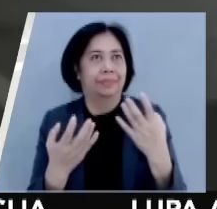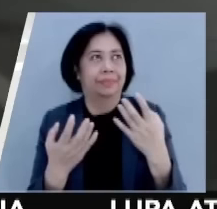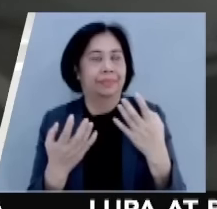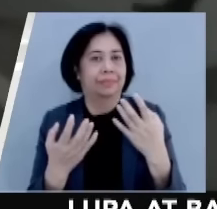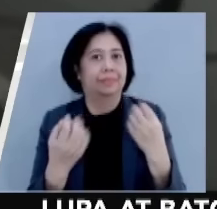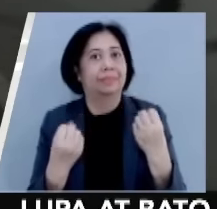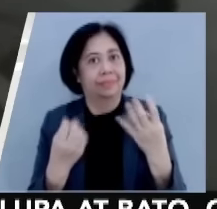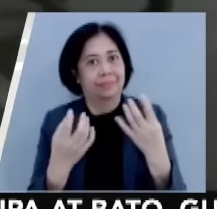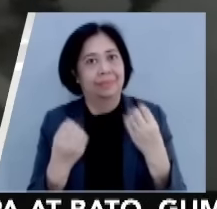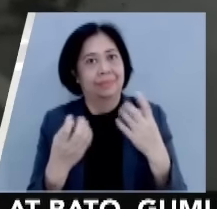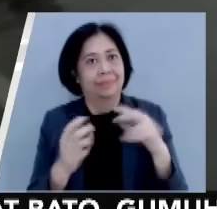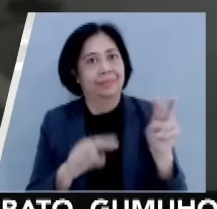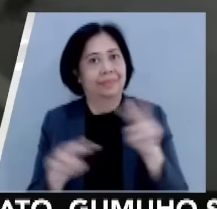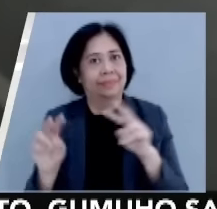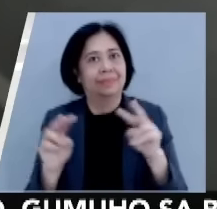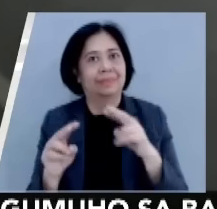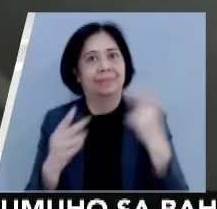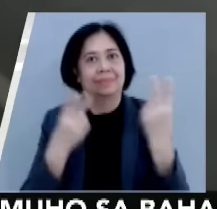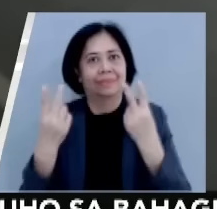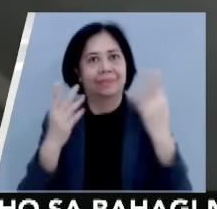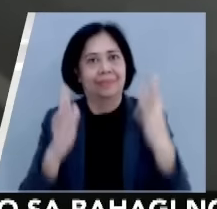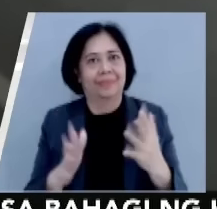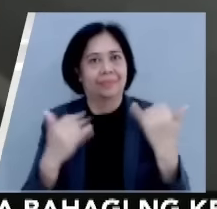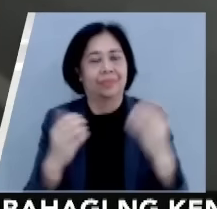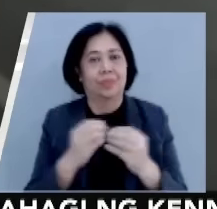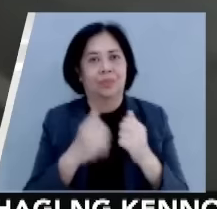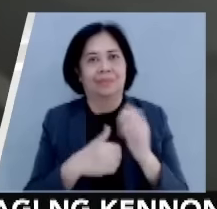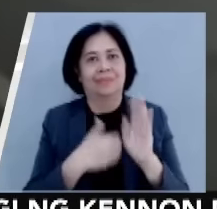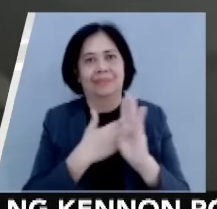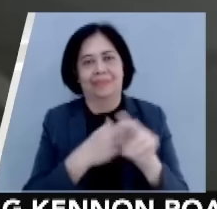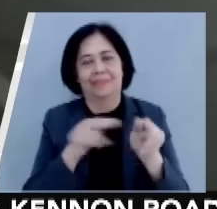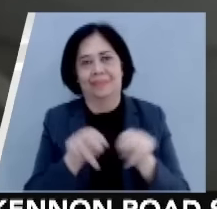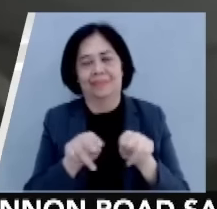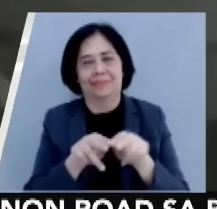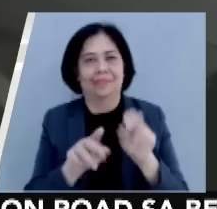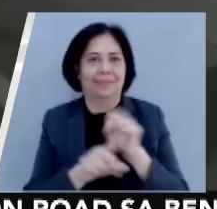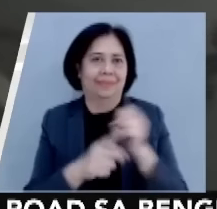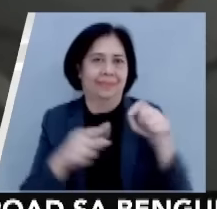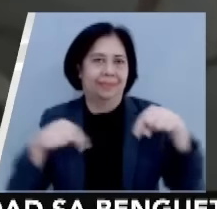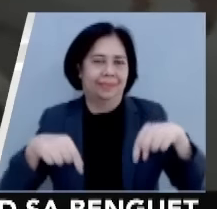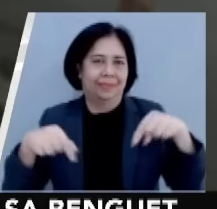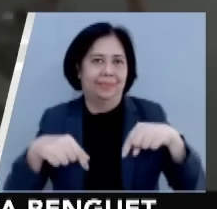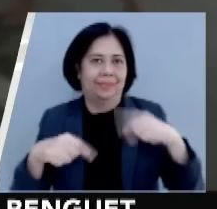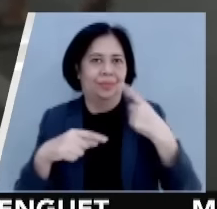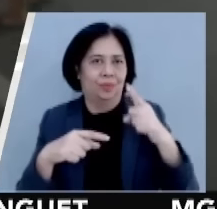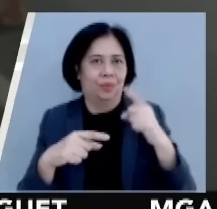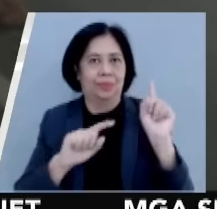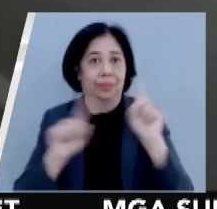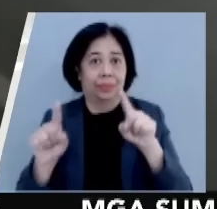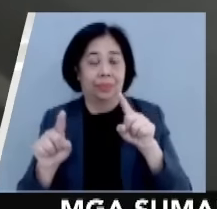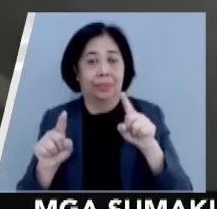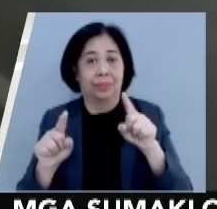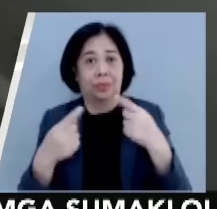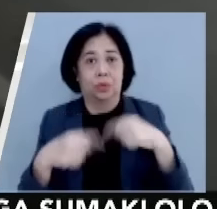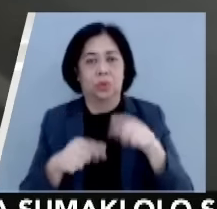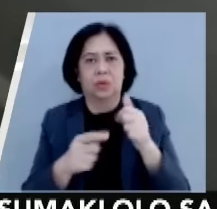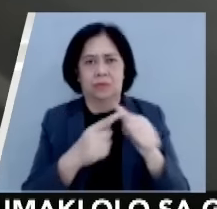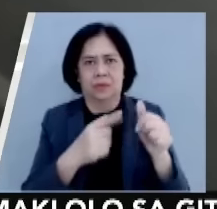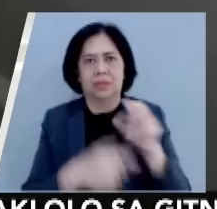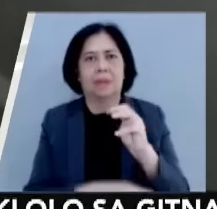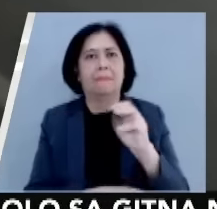marami-rami na kaming nakitang turista dito dahil mostly back to normal na yung situation dito. Para sa mga papunta pa lang po, ang daanan nyo muna ay Marcos Highway